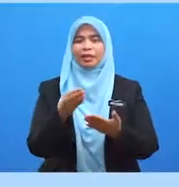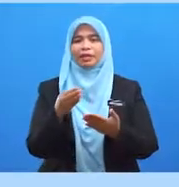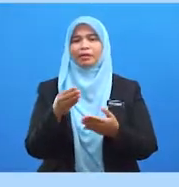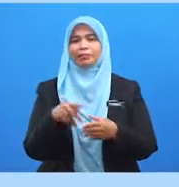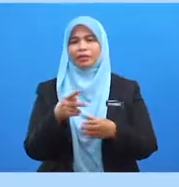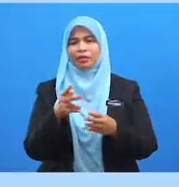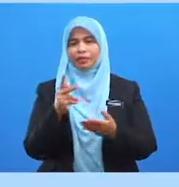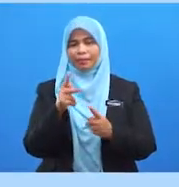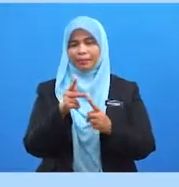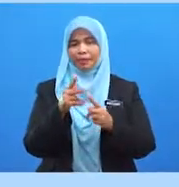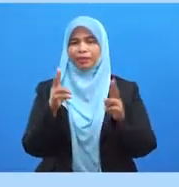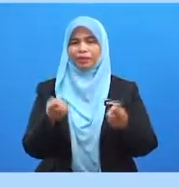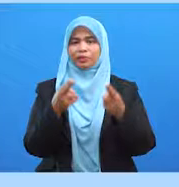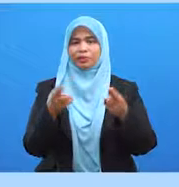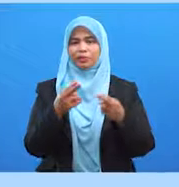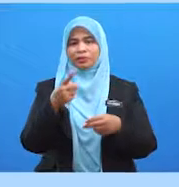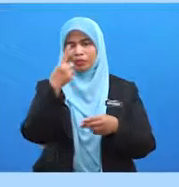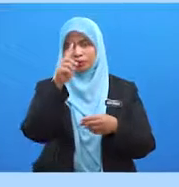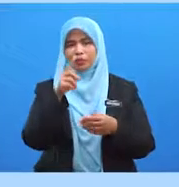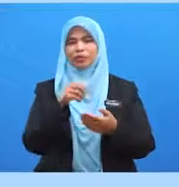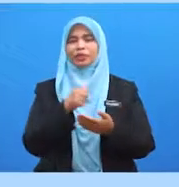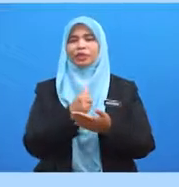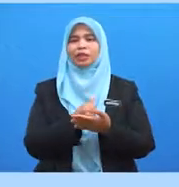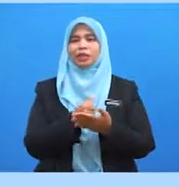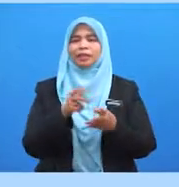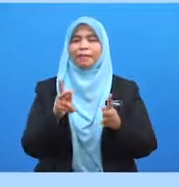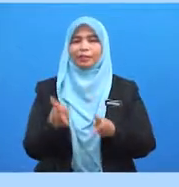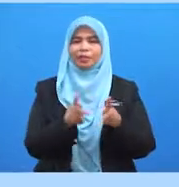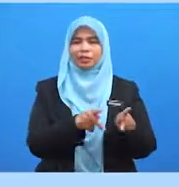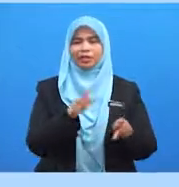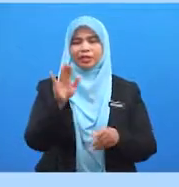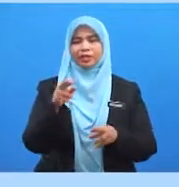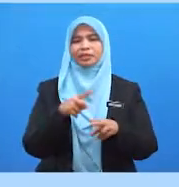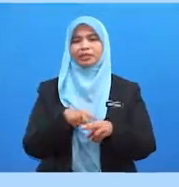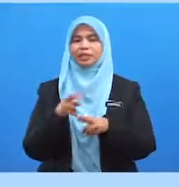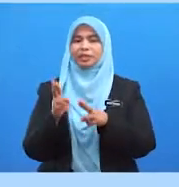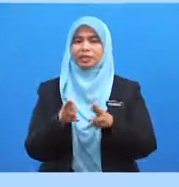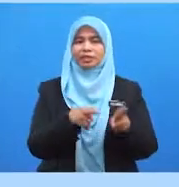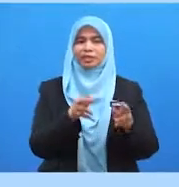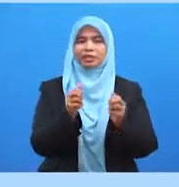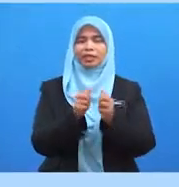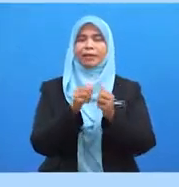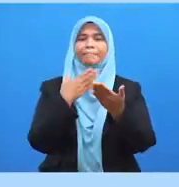peluang kepada usahawan menilai projek yang dirancang dengan teliti.